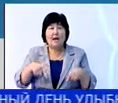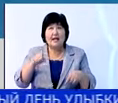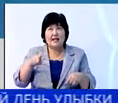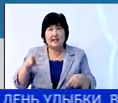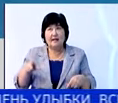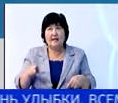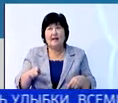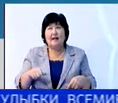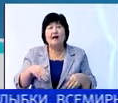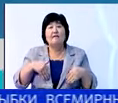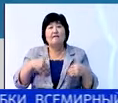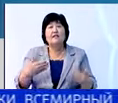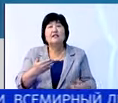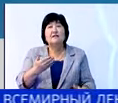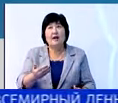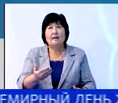футболистов, выразить вам